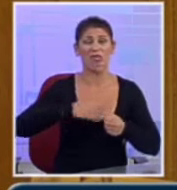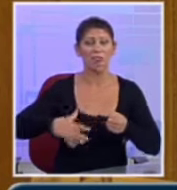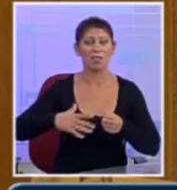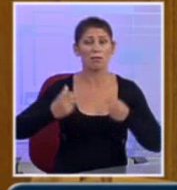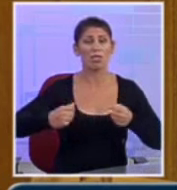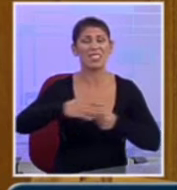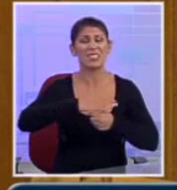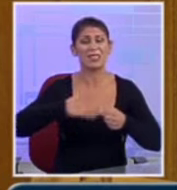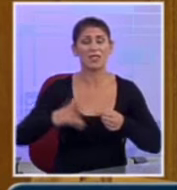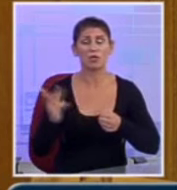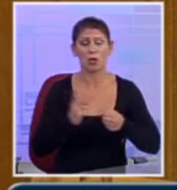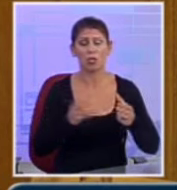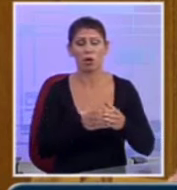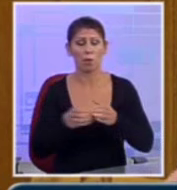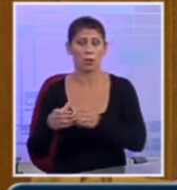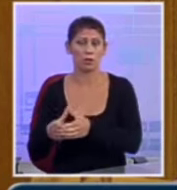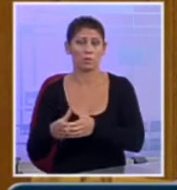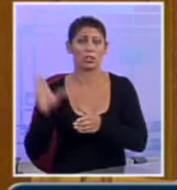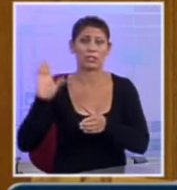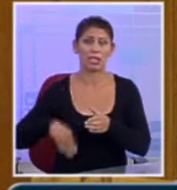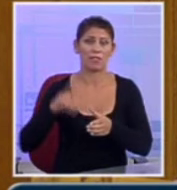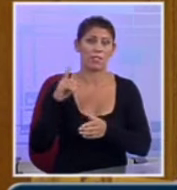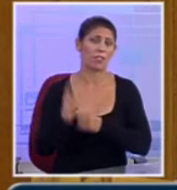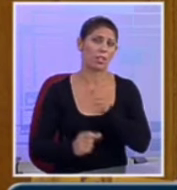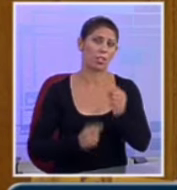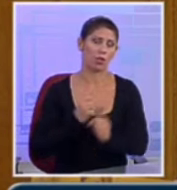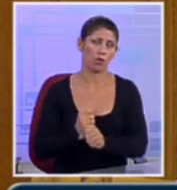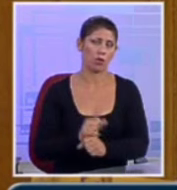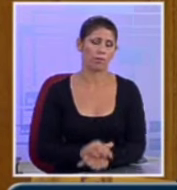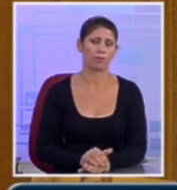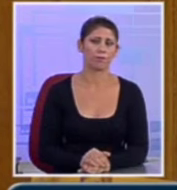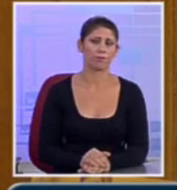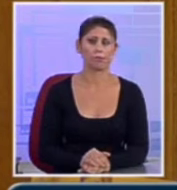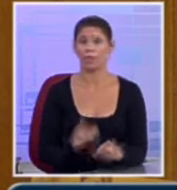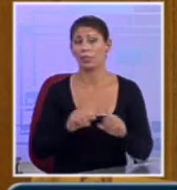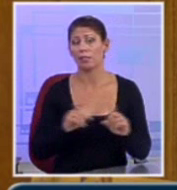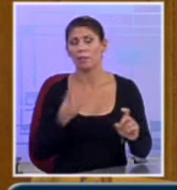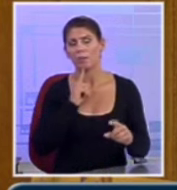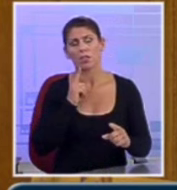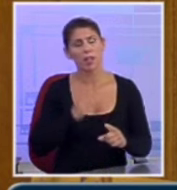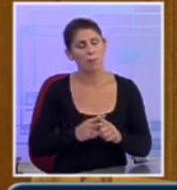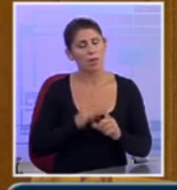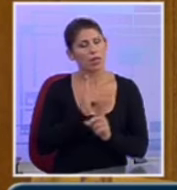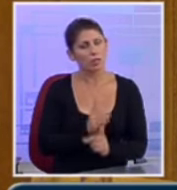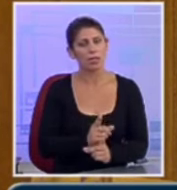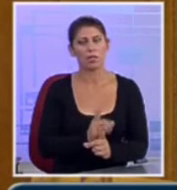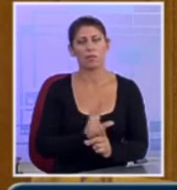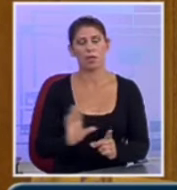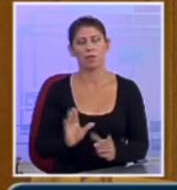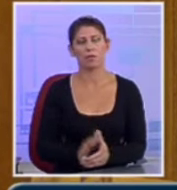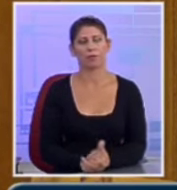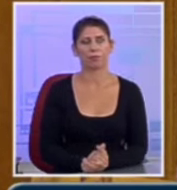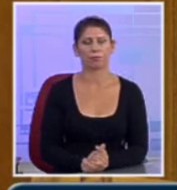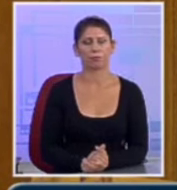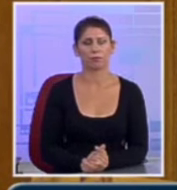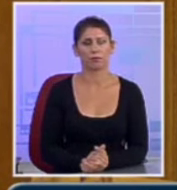ο δικοματισμός τις τελευταίες δεκαετίες. Και τα πράγματα είναι απλά και συγκεκριμένα.